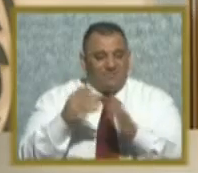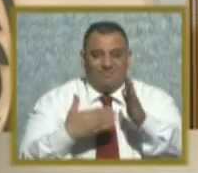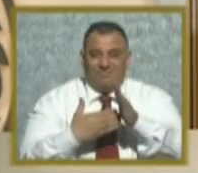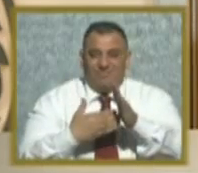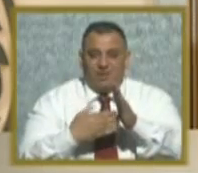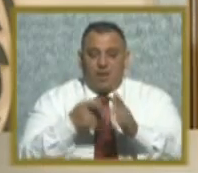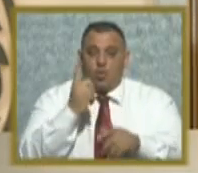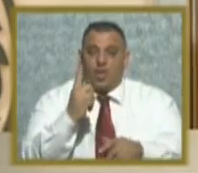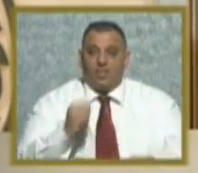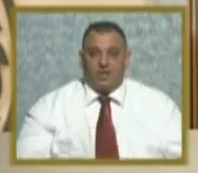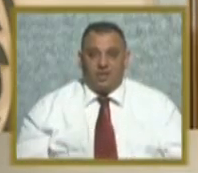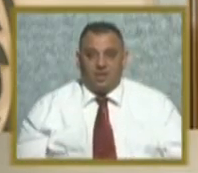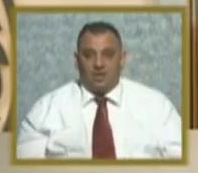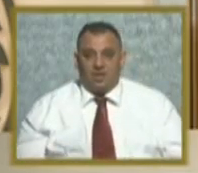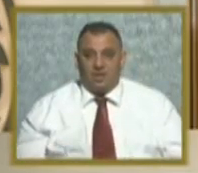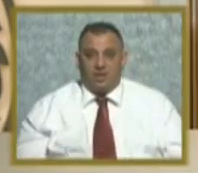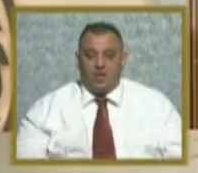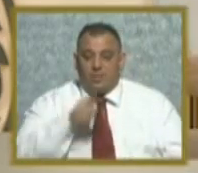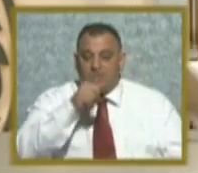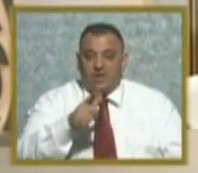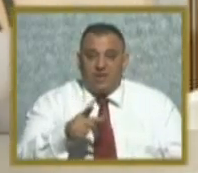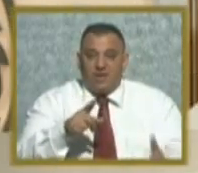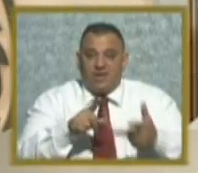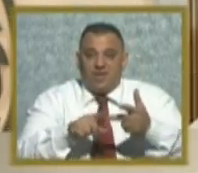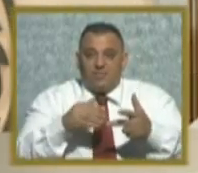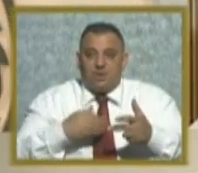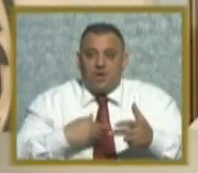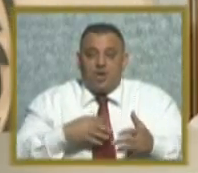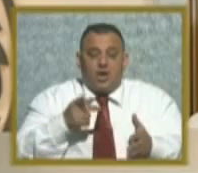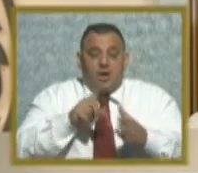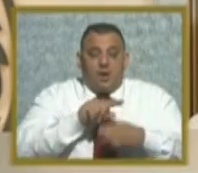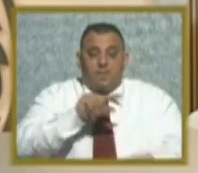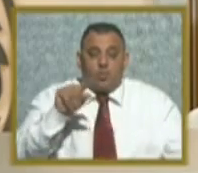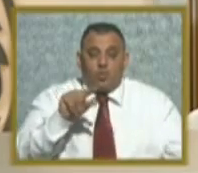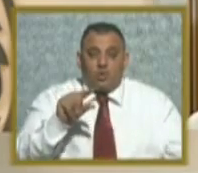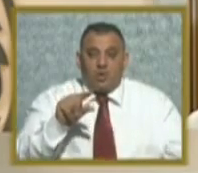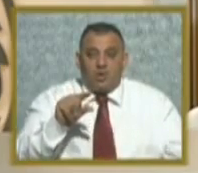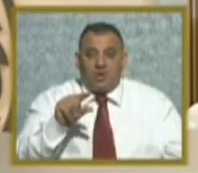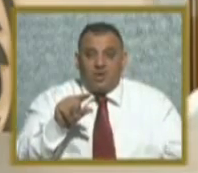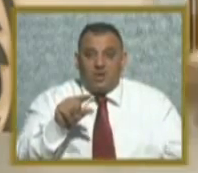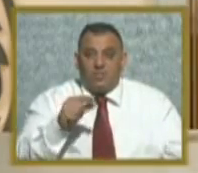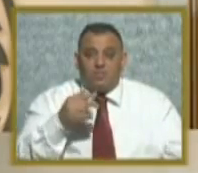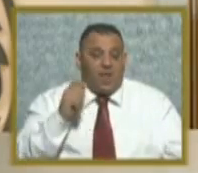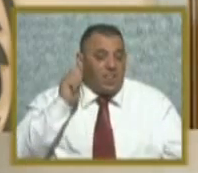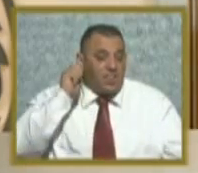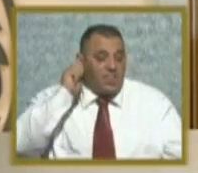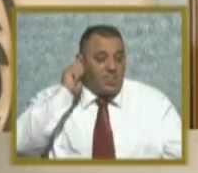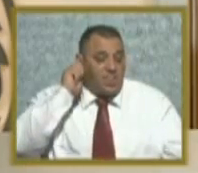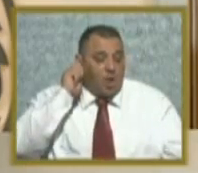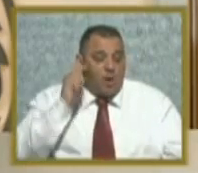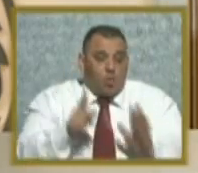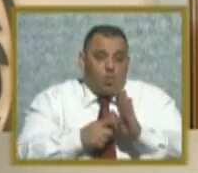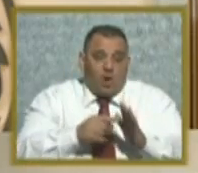تصلي لوحدك. تقول أم معتصم لو أنني قرأت مثلا سورة التوبة واستفتحتها